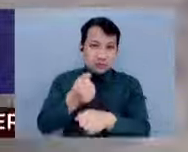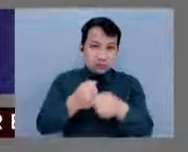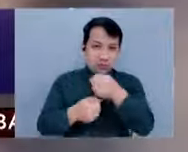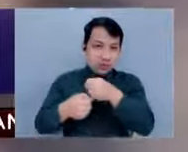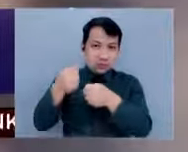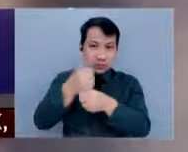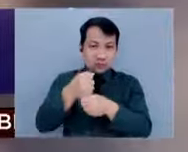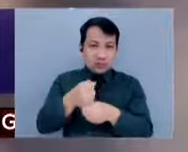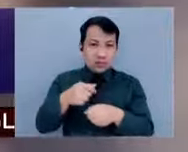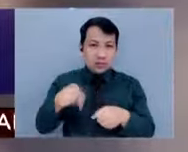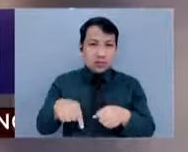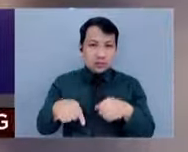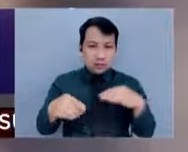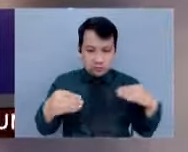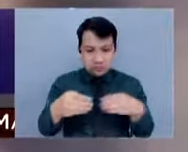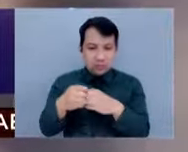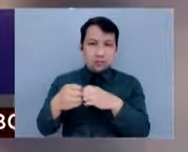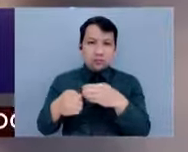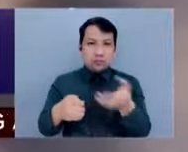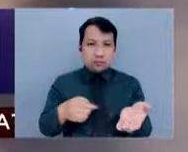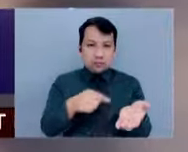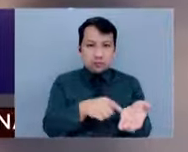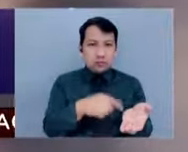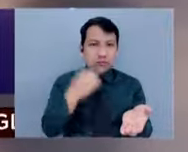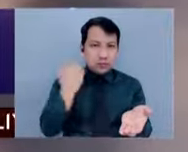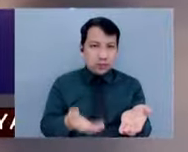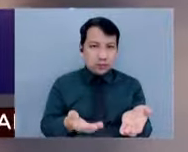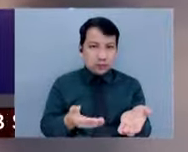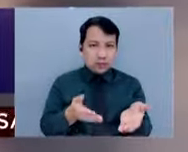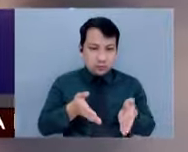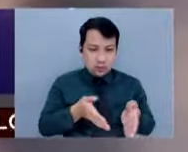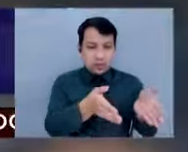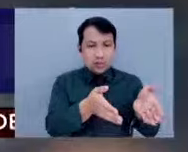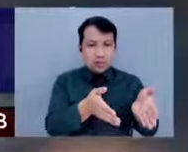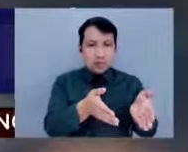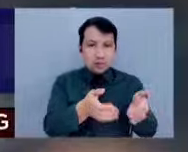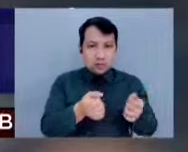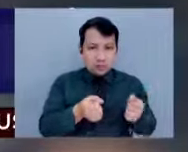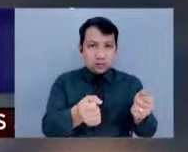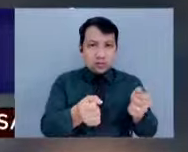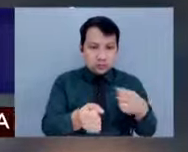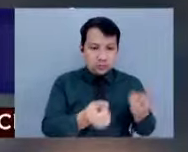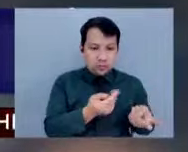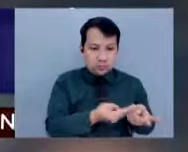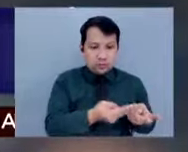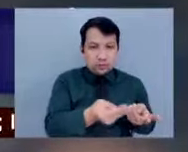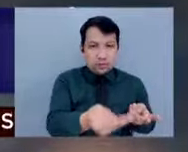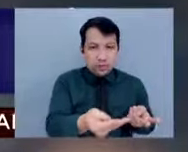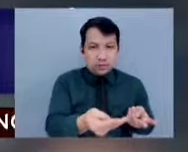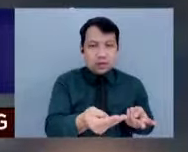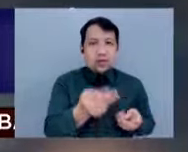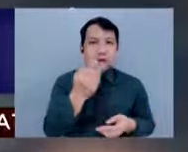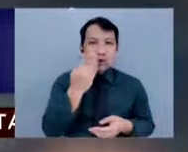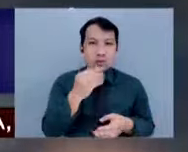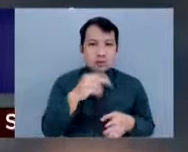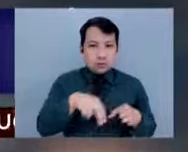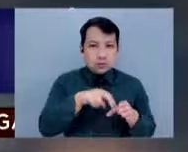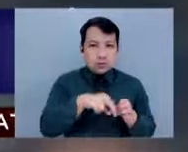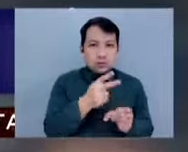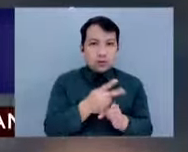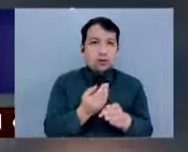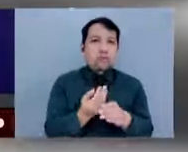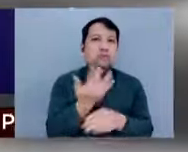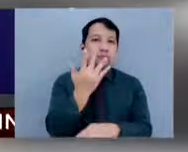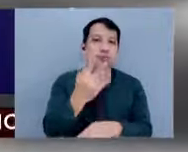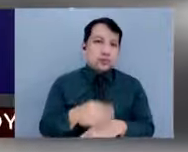van. Tumambad ang mga bangkay sa gilid ng kalsada. Pahawang mga sakay sila ng van na nagliyab din. Ayon sa